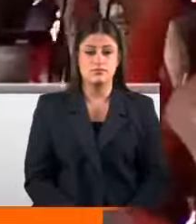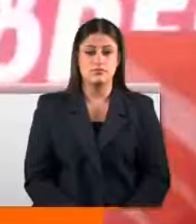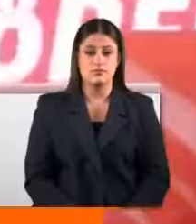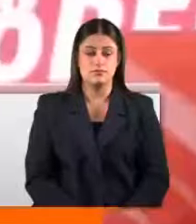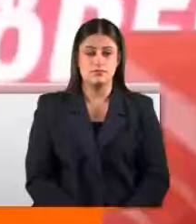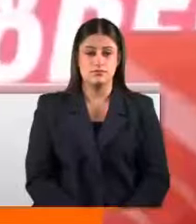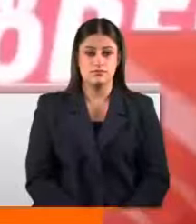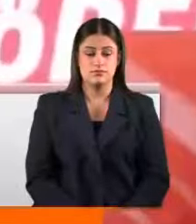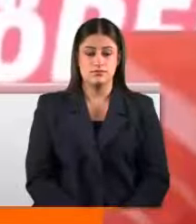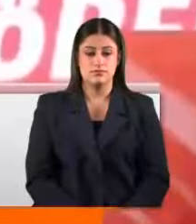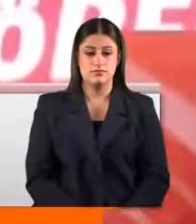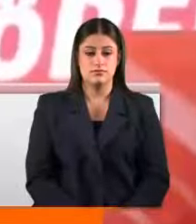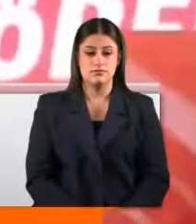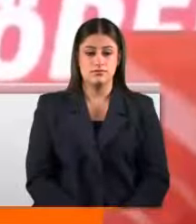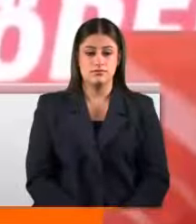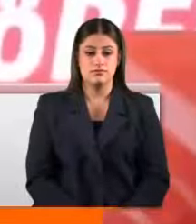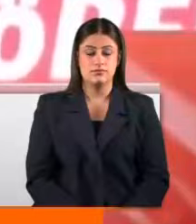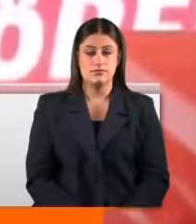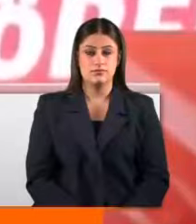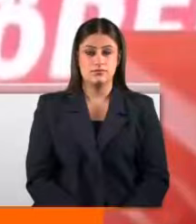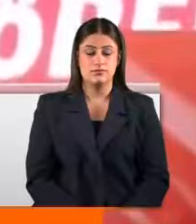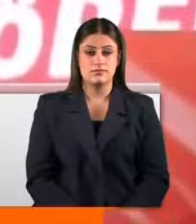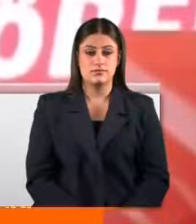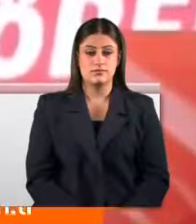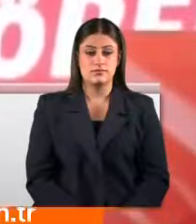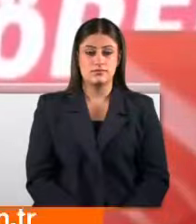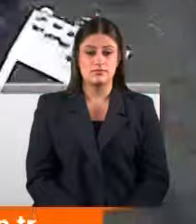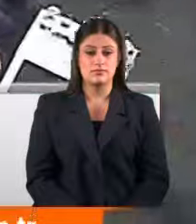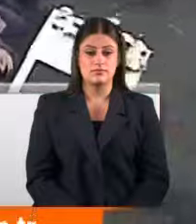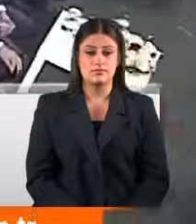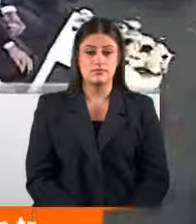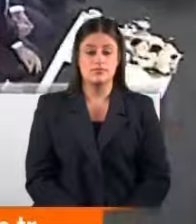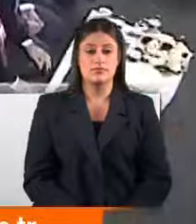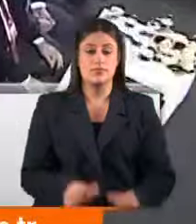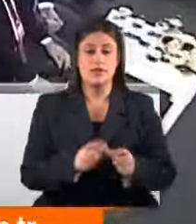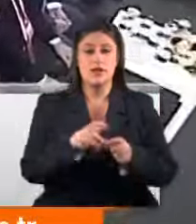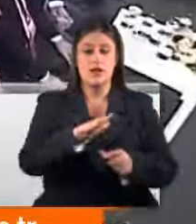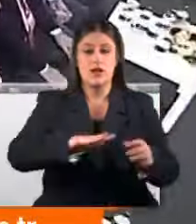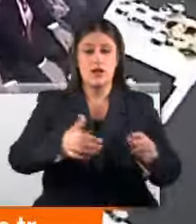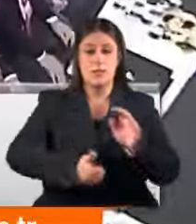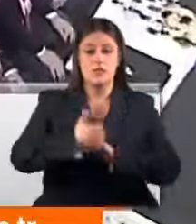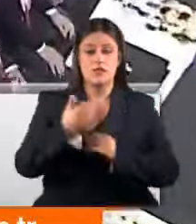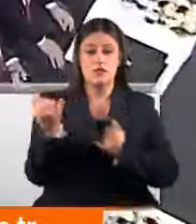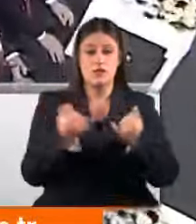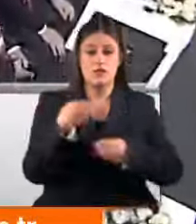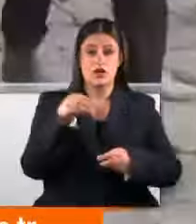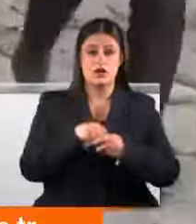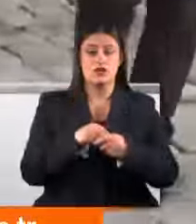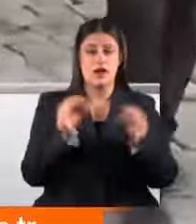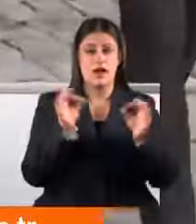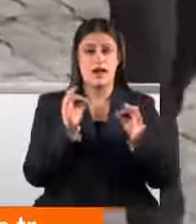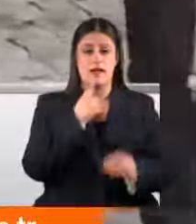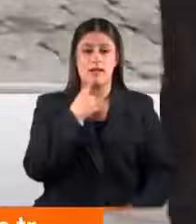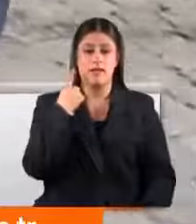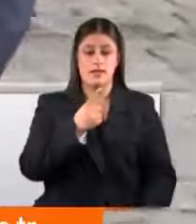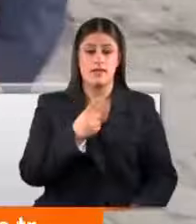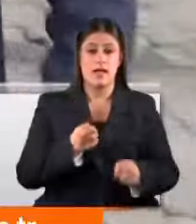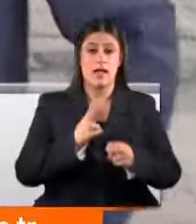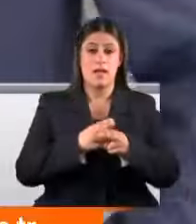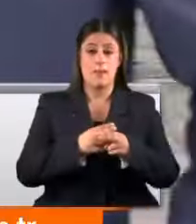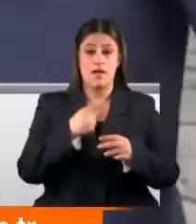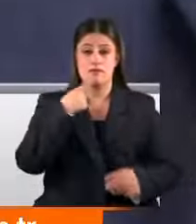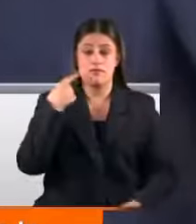Unutmasınlar, ben uzun mesafe koşucusuyum. Genel başkanlık tartışmaları için erken dedi, hemen ardından ne